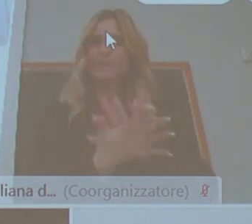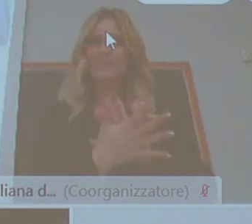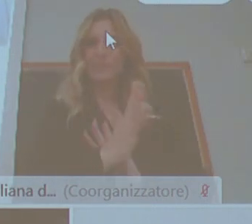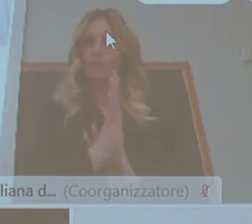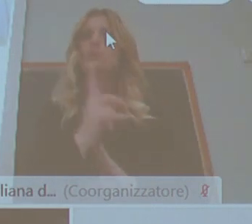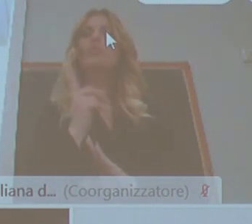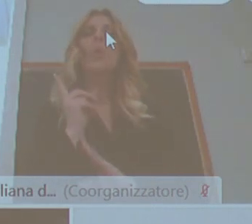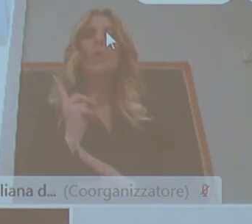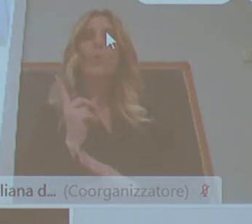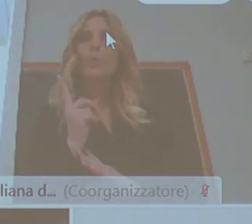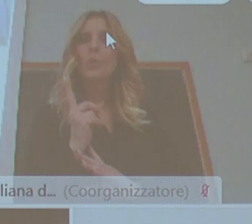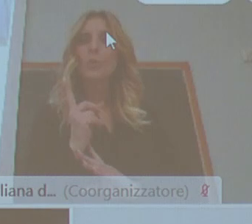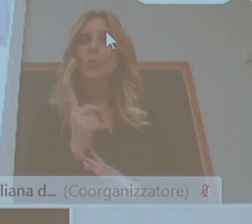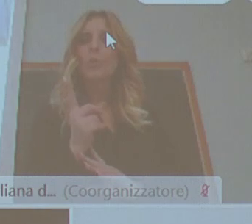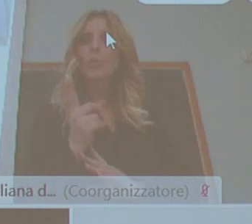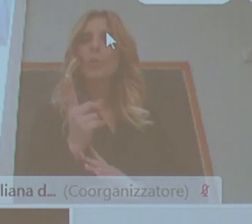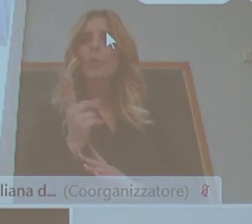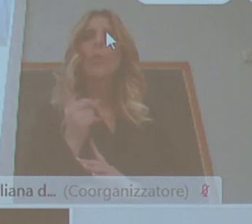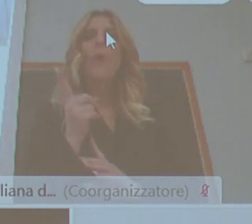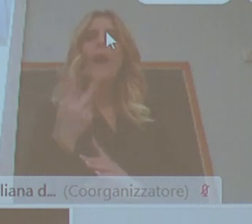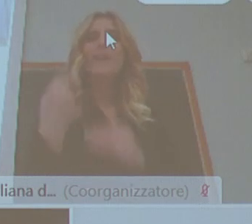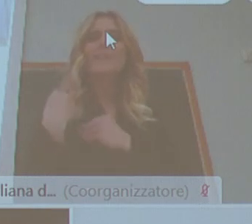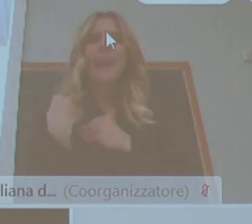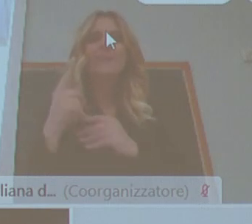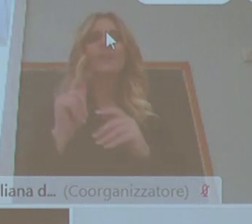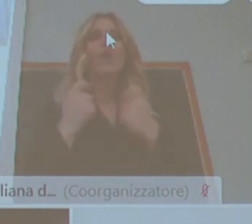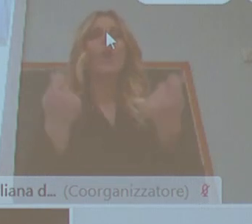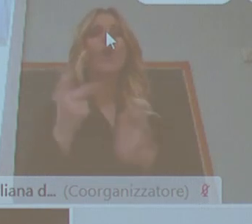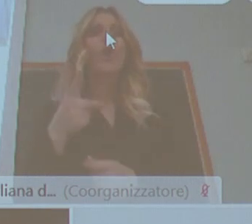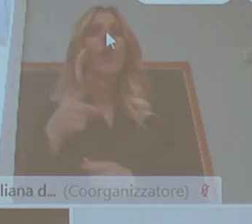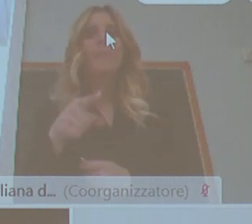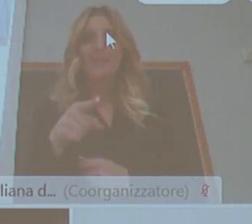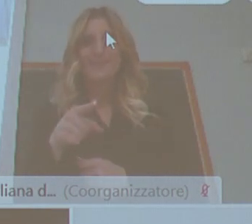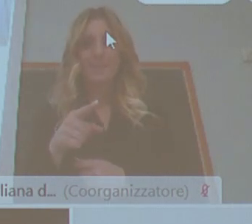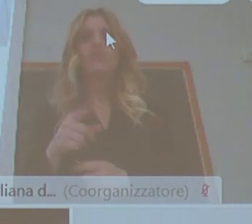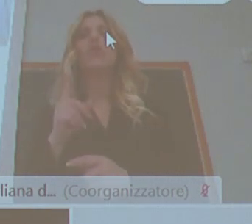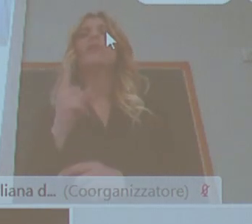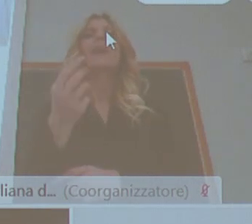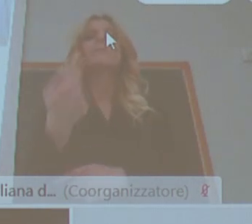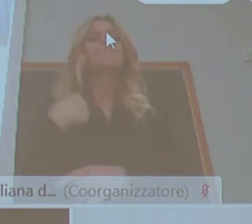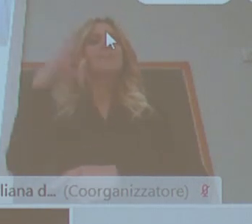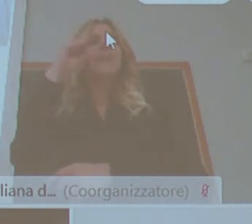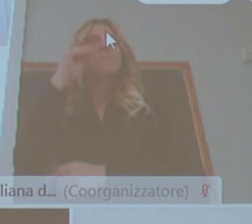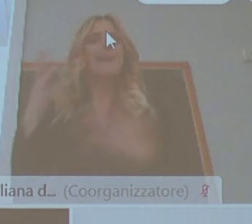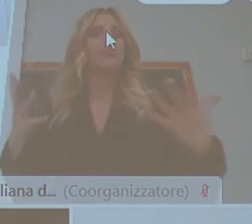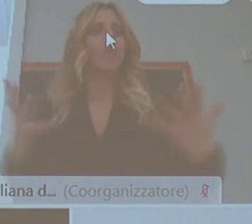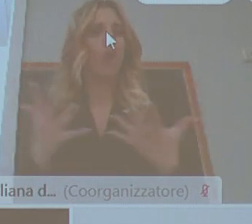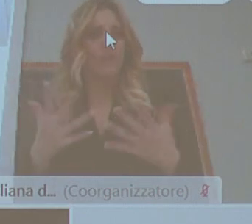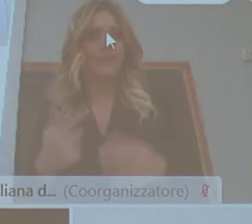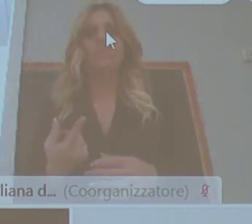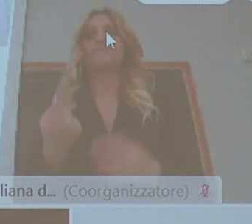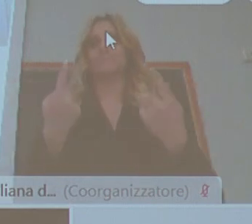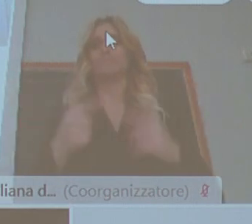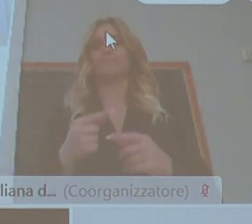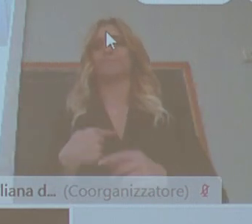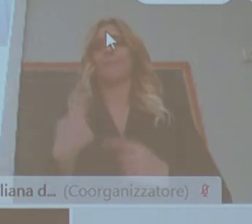viene dalla globalizzazione e dalla delocalizzazione? La lezione è questa, cioè che in questa fase